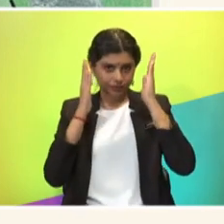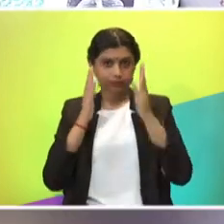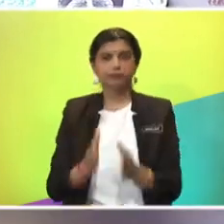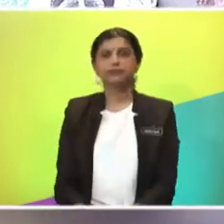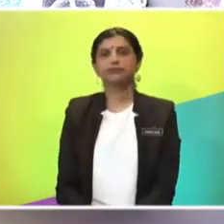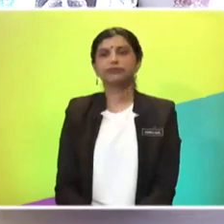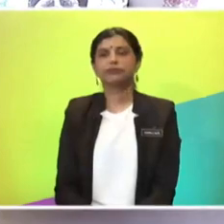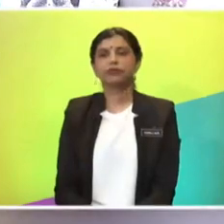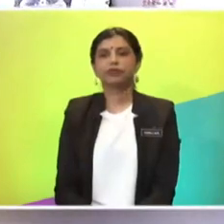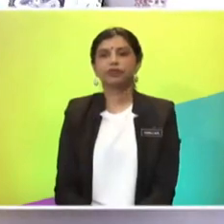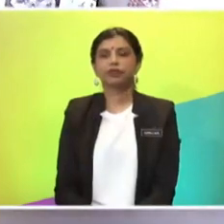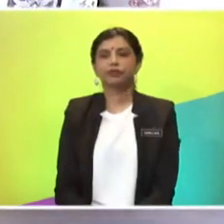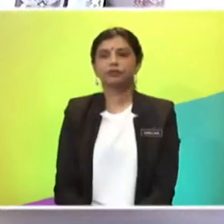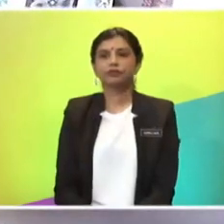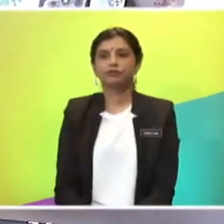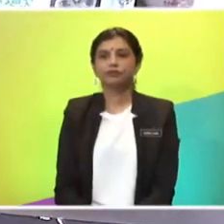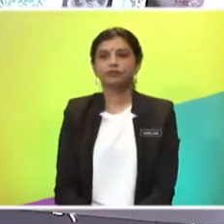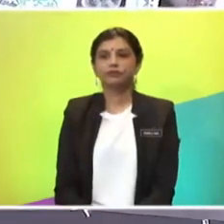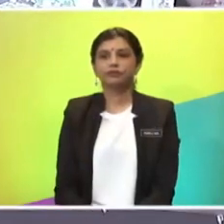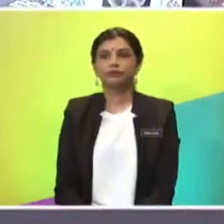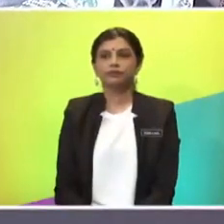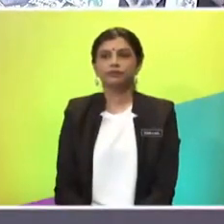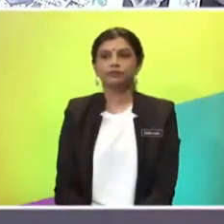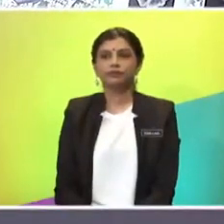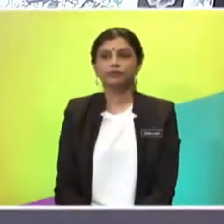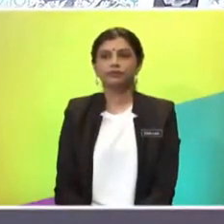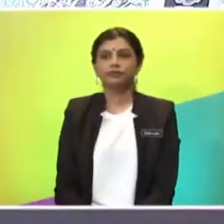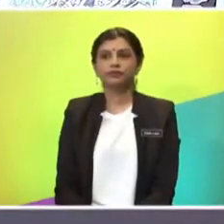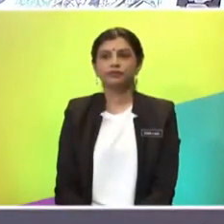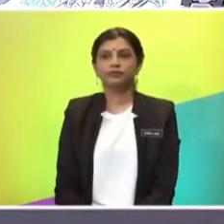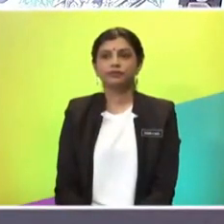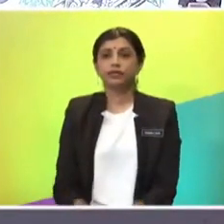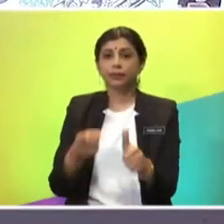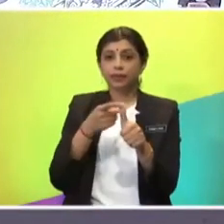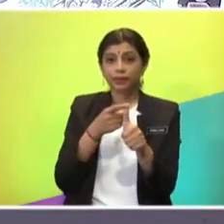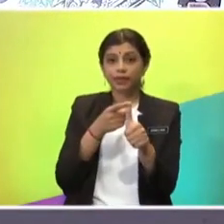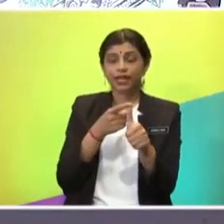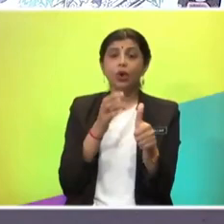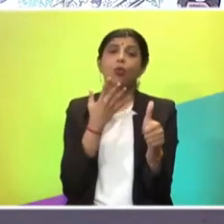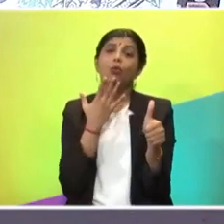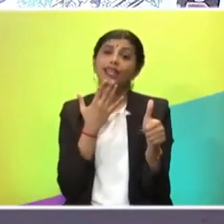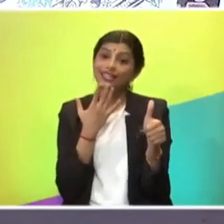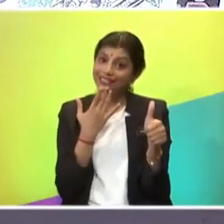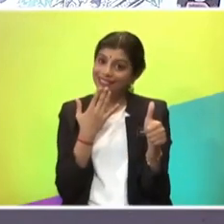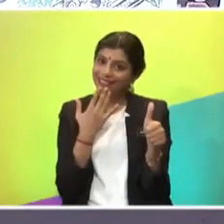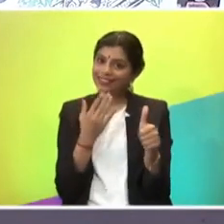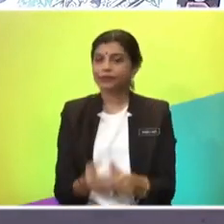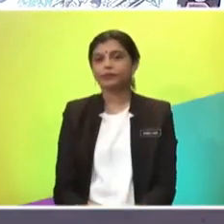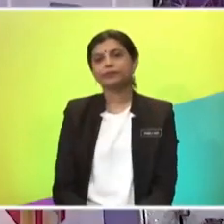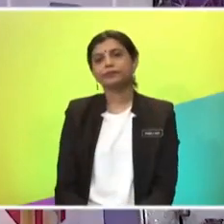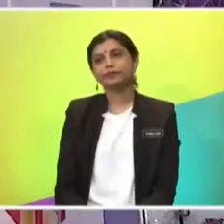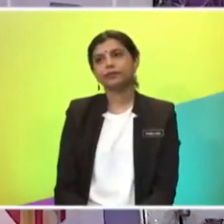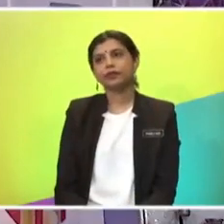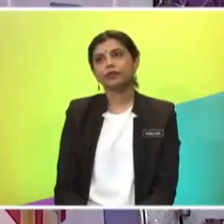Yang pertama cikgu nak terangkan ialah ciri yang paling ketara ialah dari segi warna. Baik. Sebagai